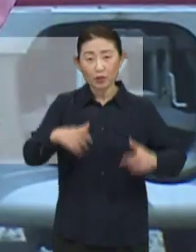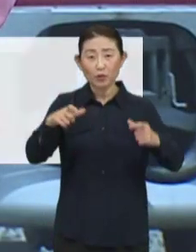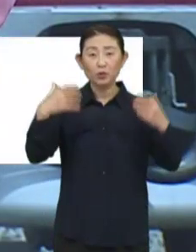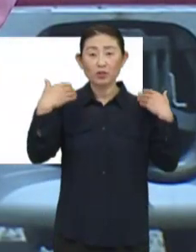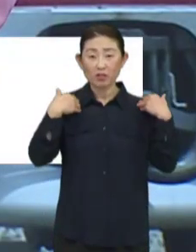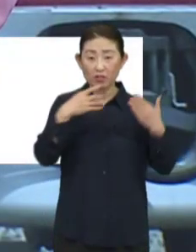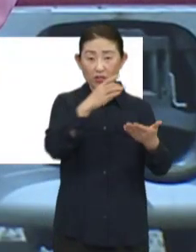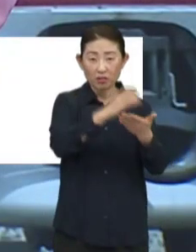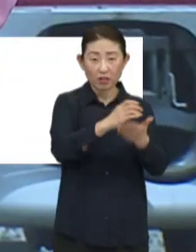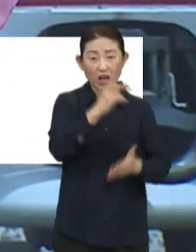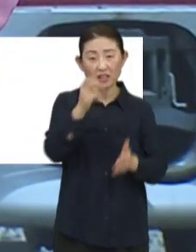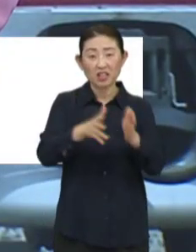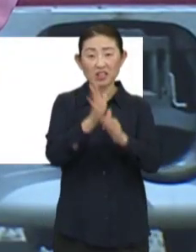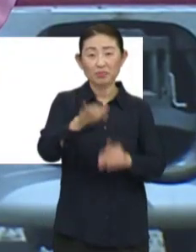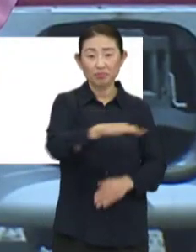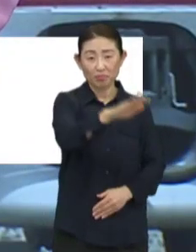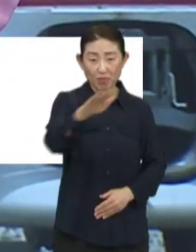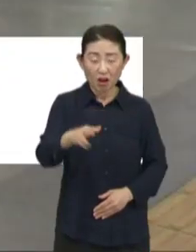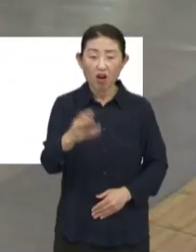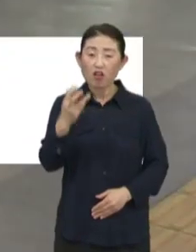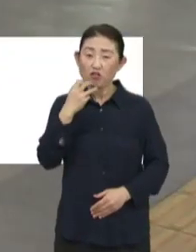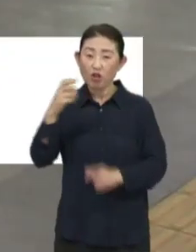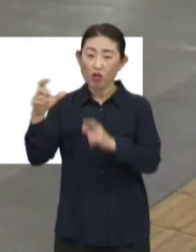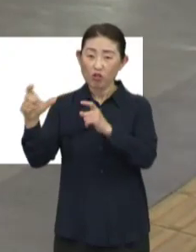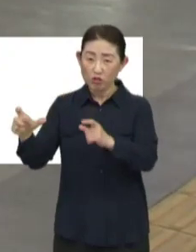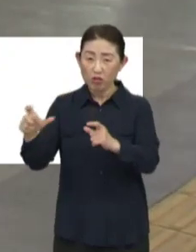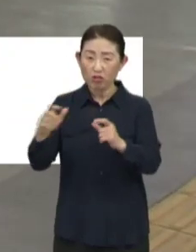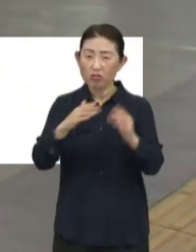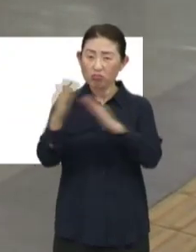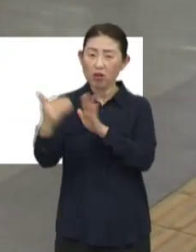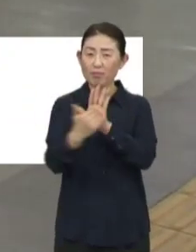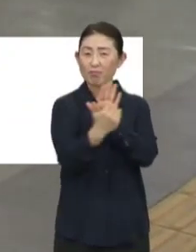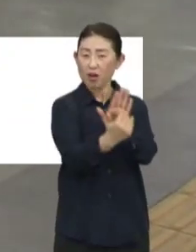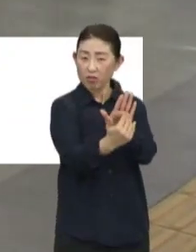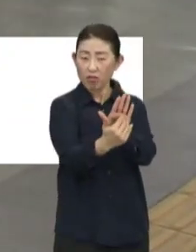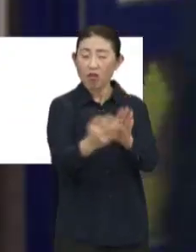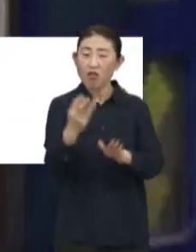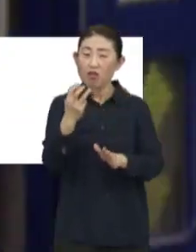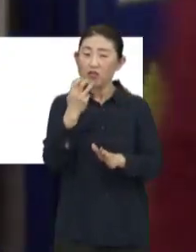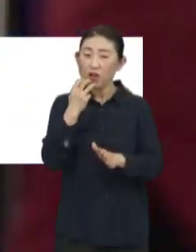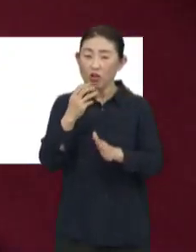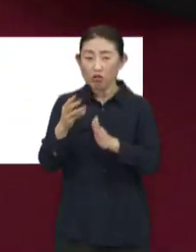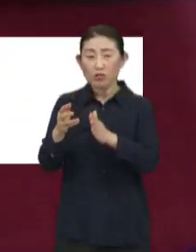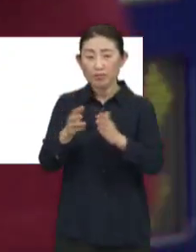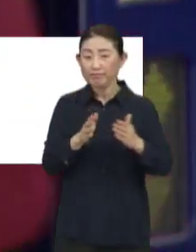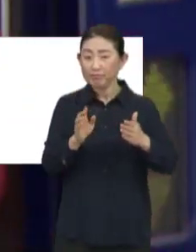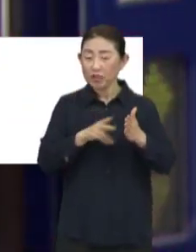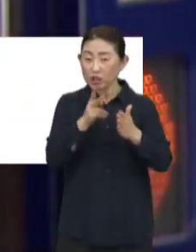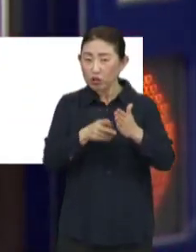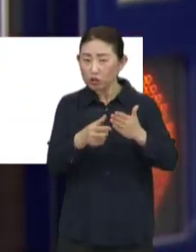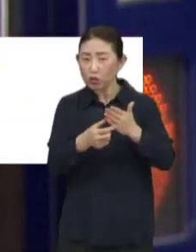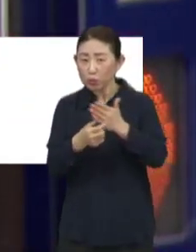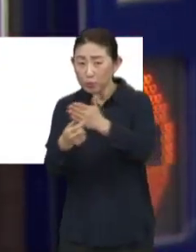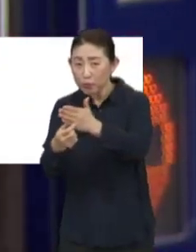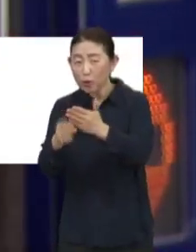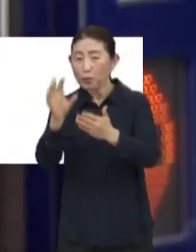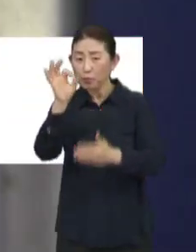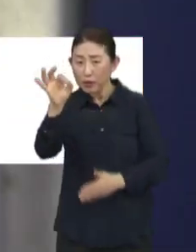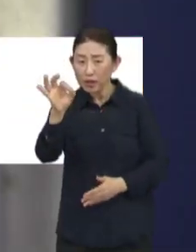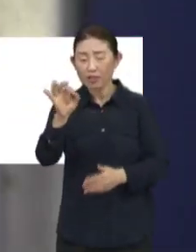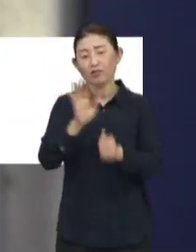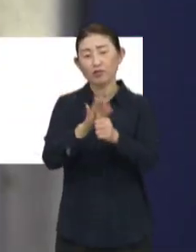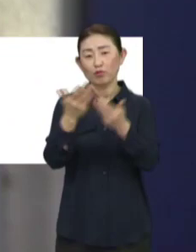충남도가 천안 아산 시민을 대상으로 수도권 인구 유출을 막기 위해 수도권 철도 전기 승차권 교통비 지원